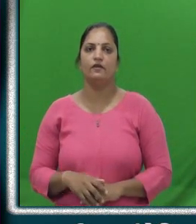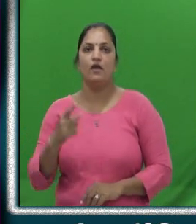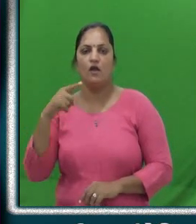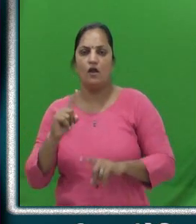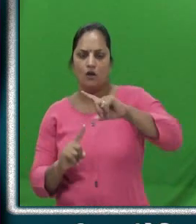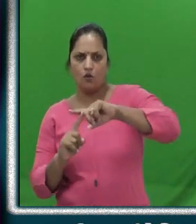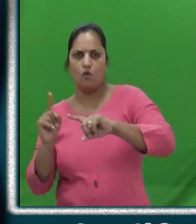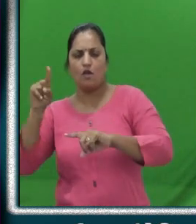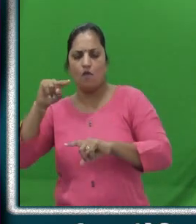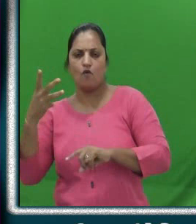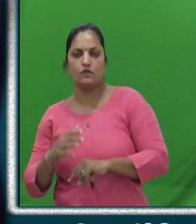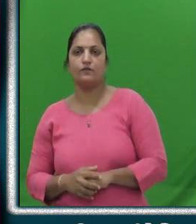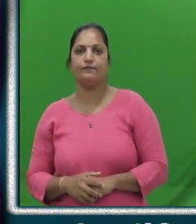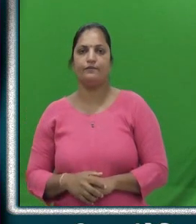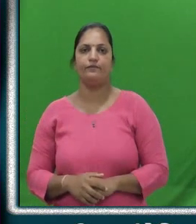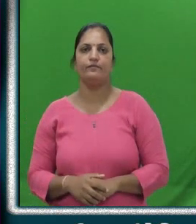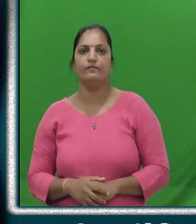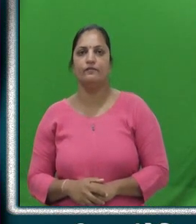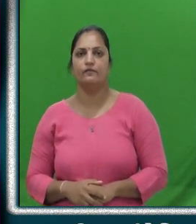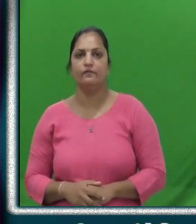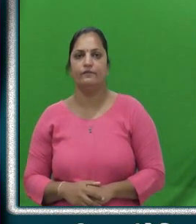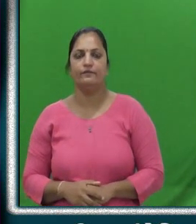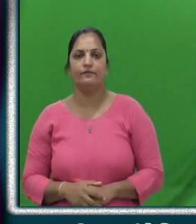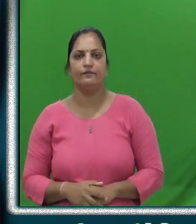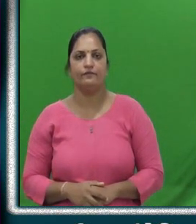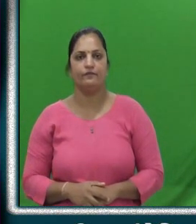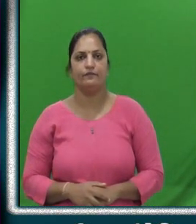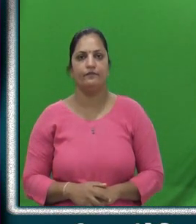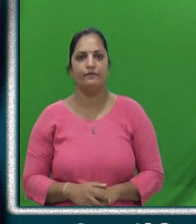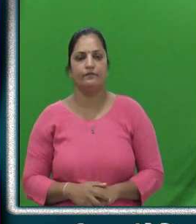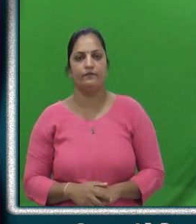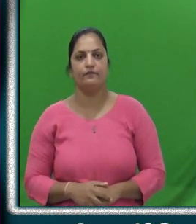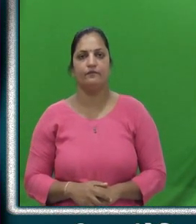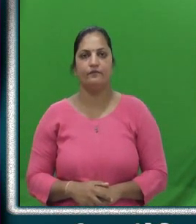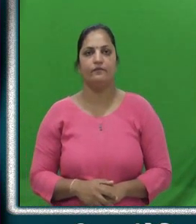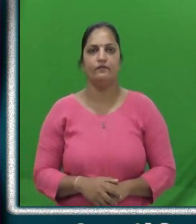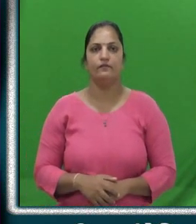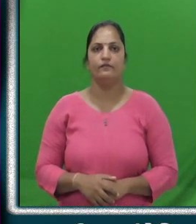17 ટ્રુ ઓર ફોલ્સ? મેં કહ્યું 17 નહીં, ટ્રુ ઓર ફોલ્સ?